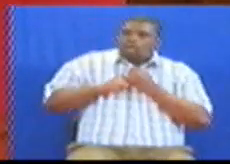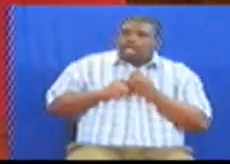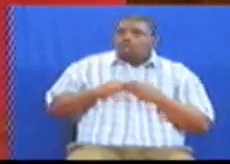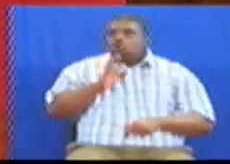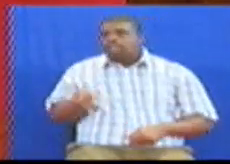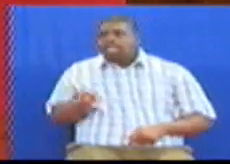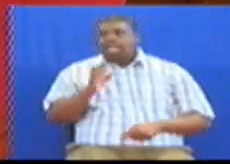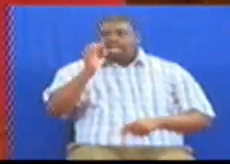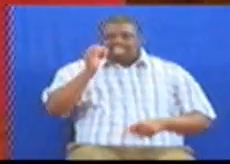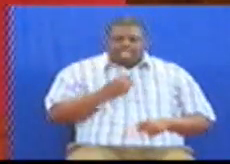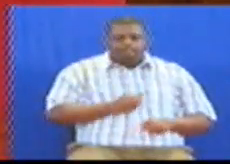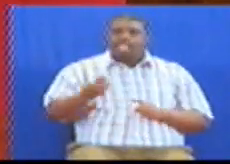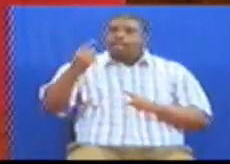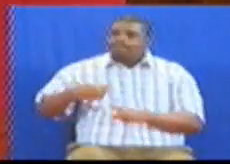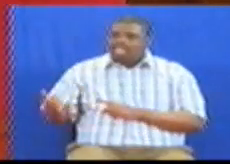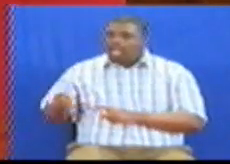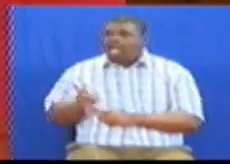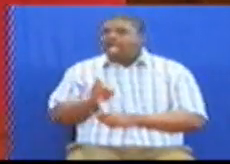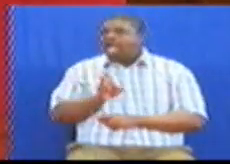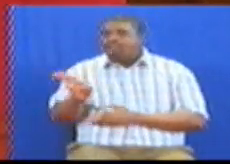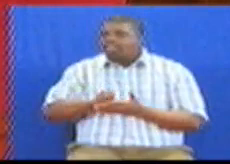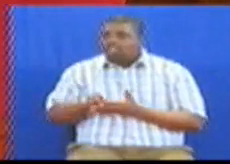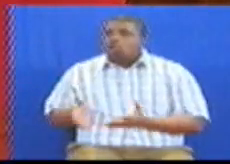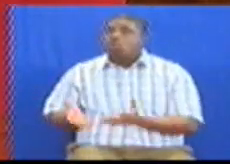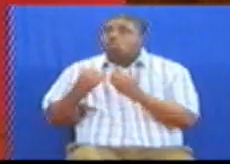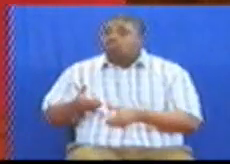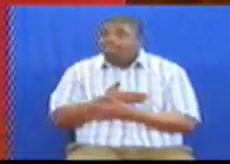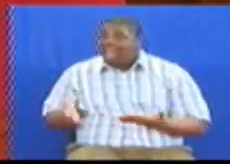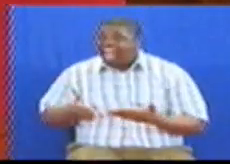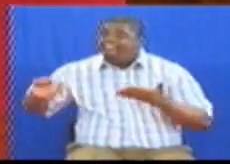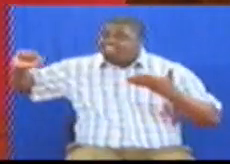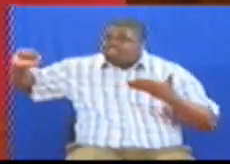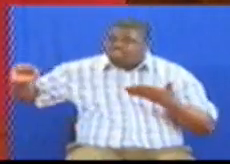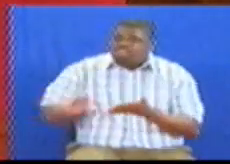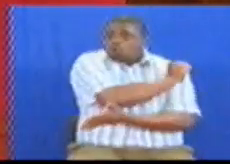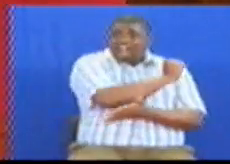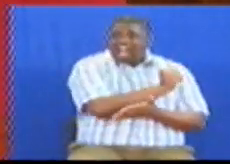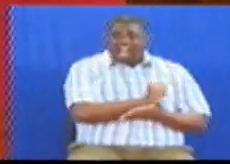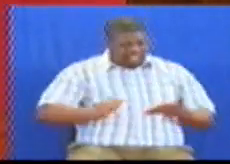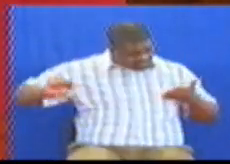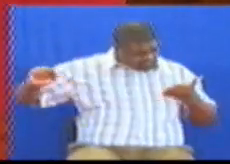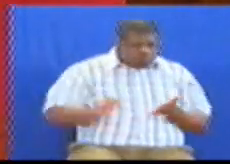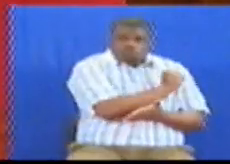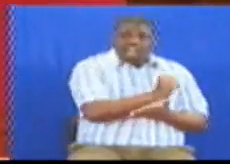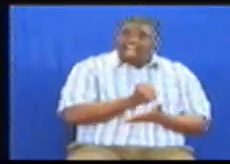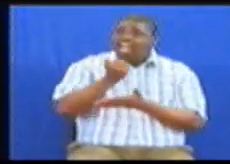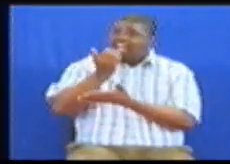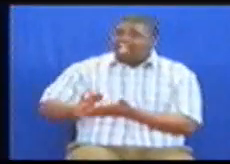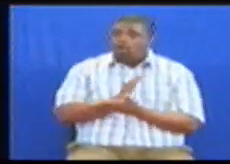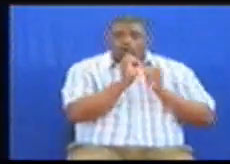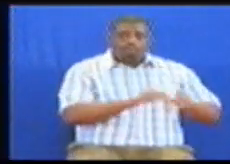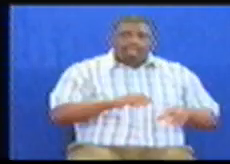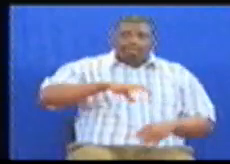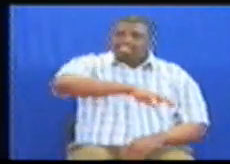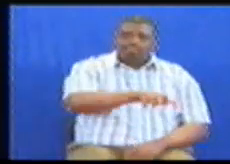100% na halmashauri sio kwa uwezo. Futi ya mbali. Tugawe upya majimbo. Asante sana mheshimiwa. Asante